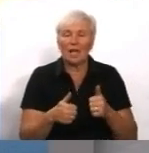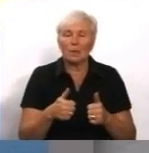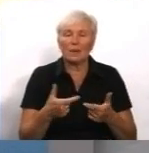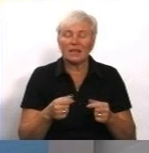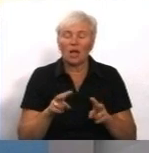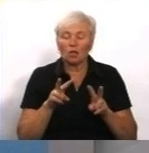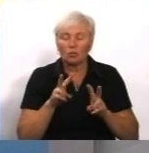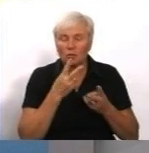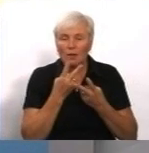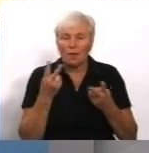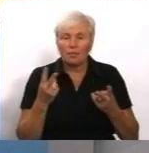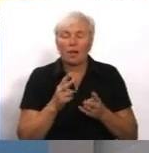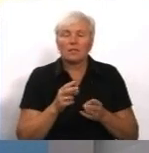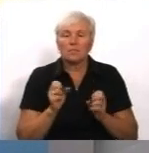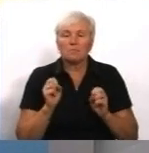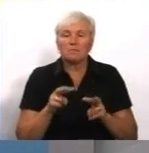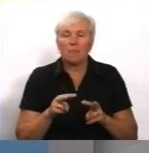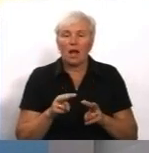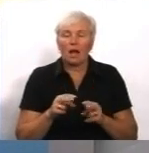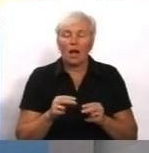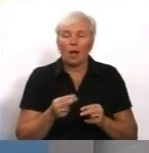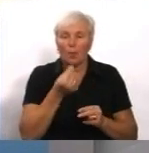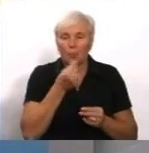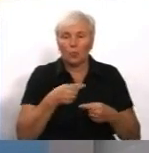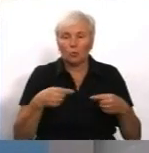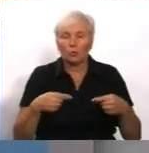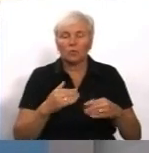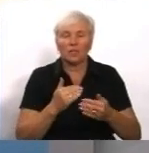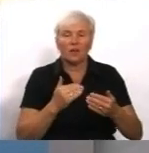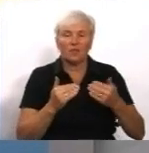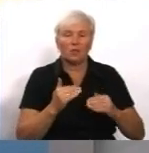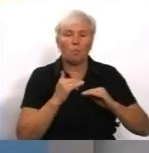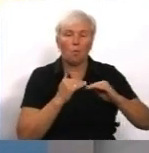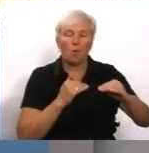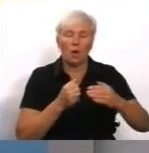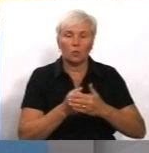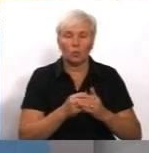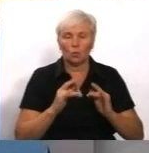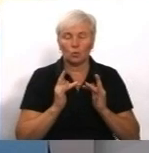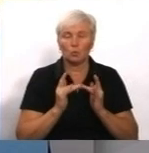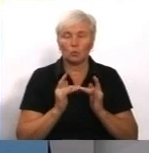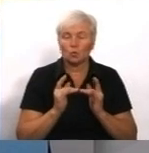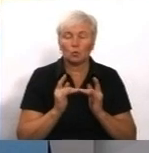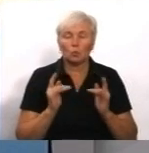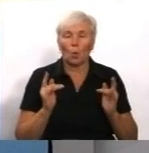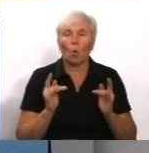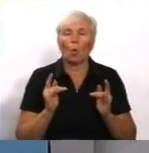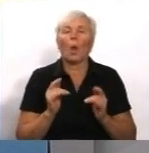розглядається безпека продукції від поля до столу. Звичайно, і